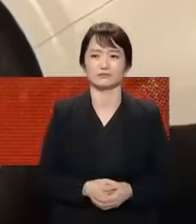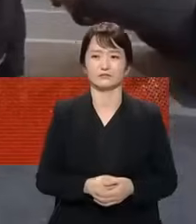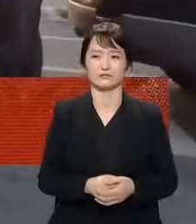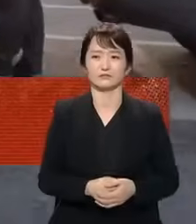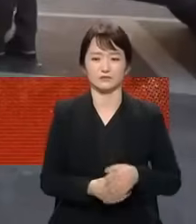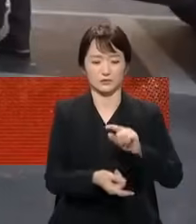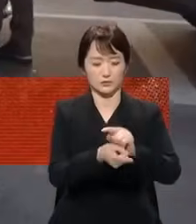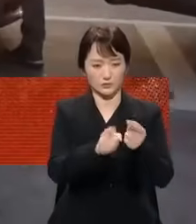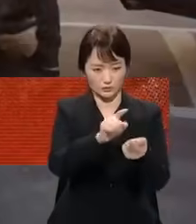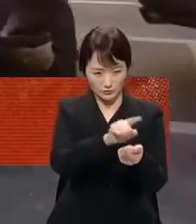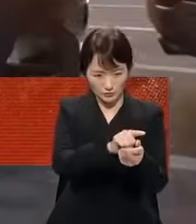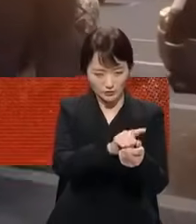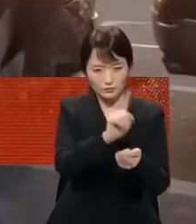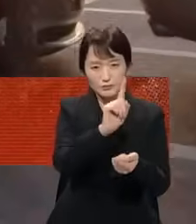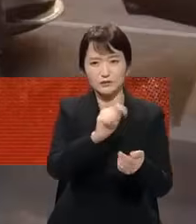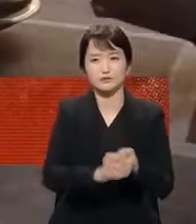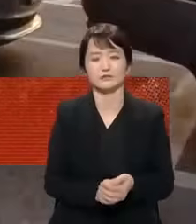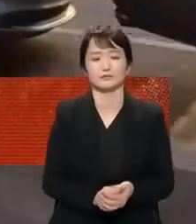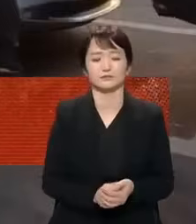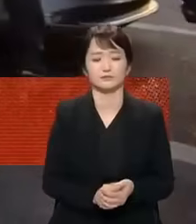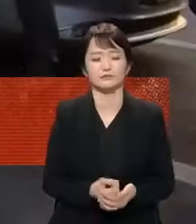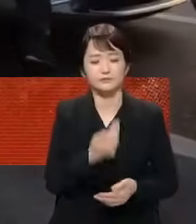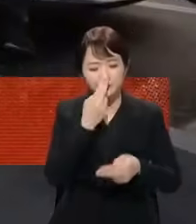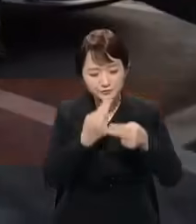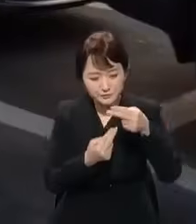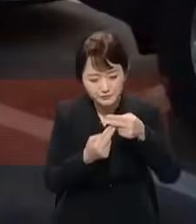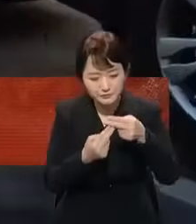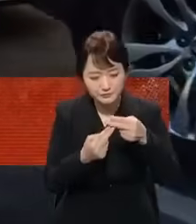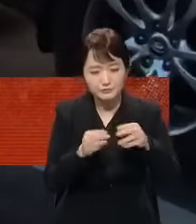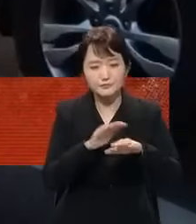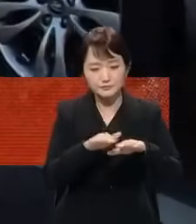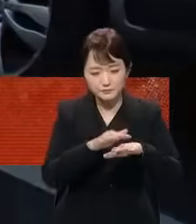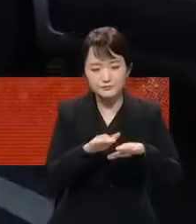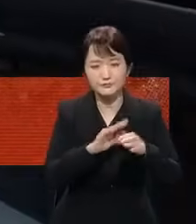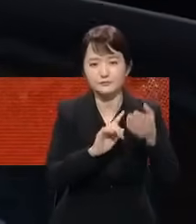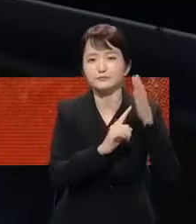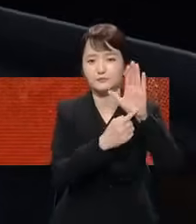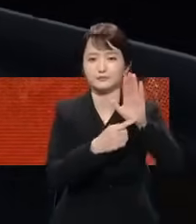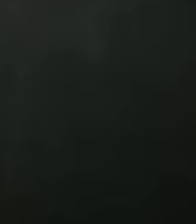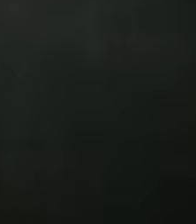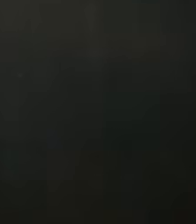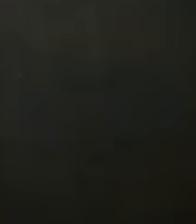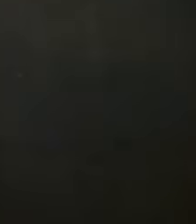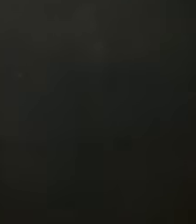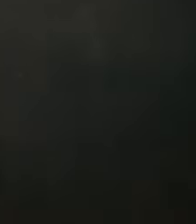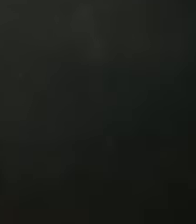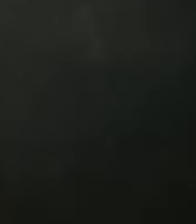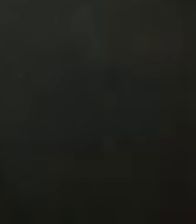차 사고거든요. 당사자끼리 보험으로 처리하겠다라고 밝힌 상황입니다. 그렇군요.